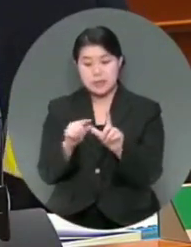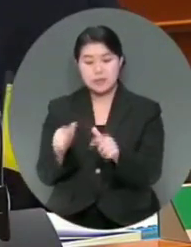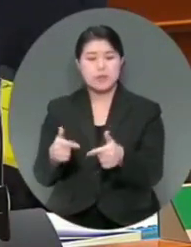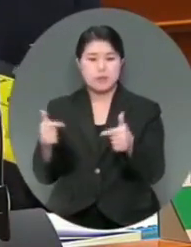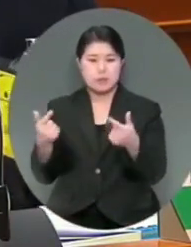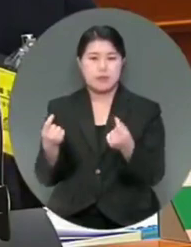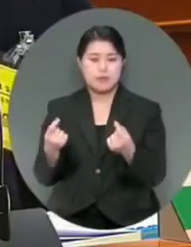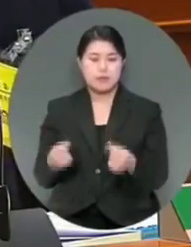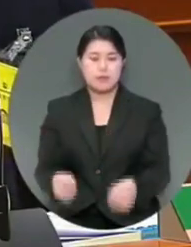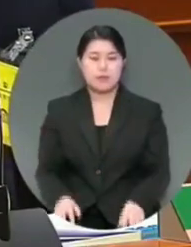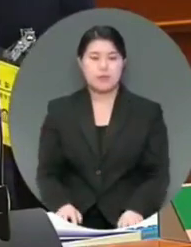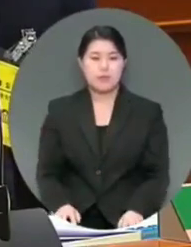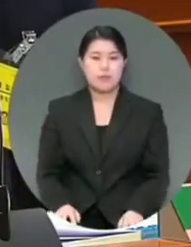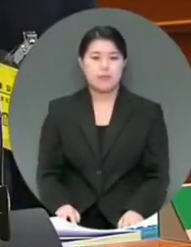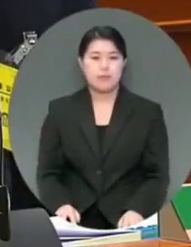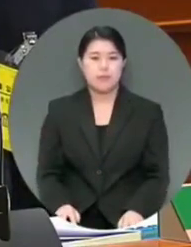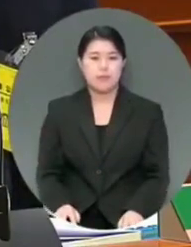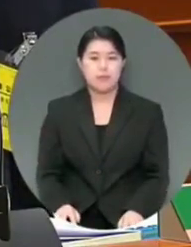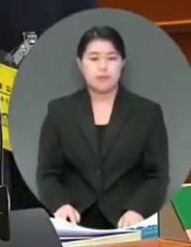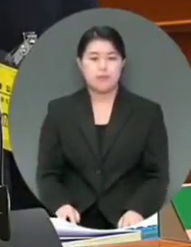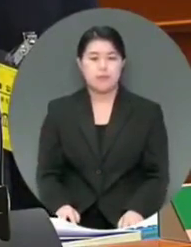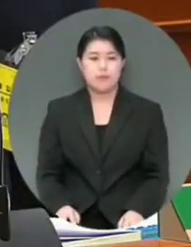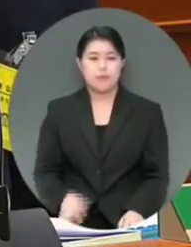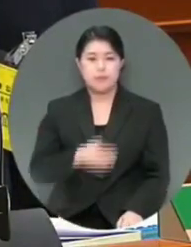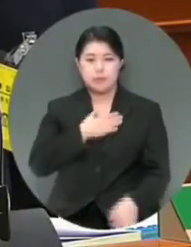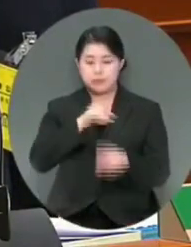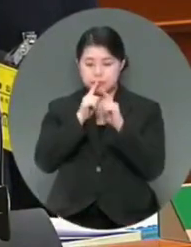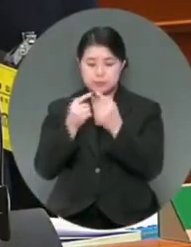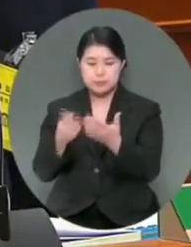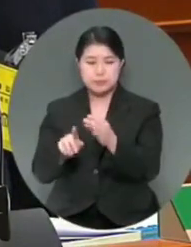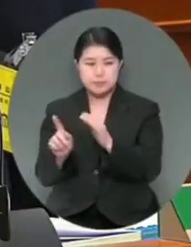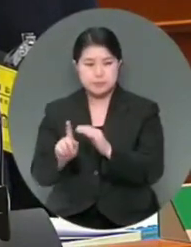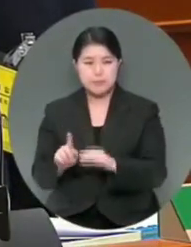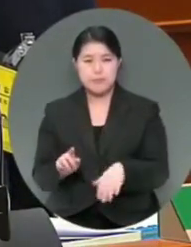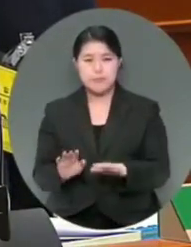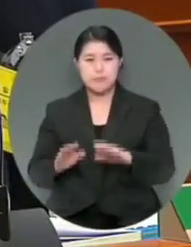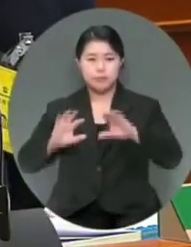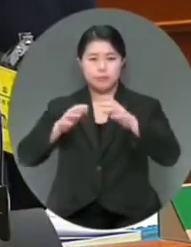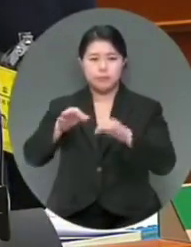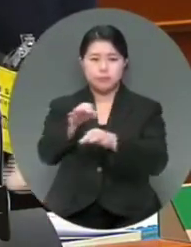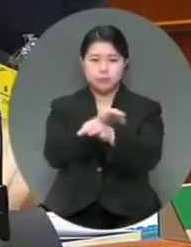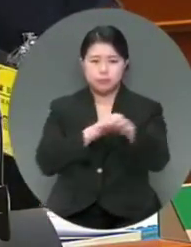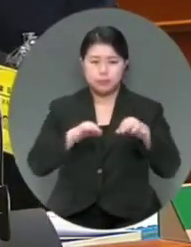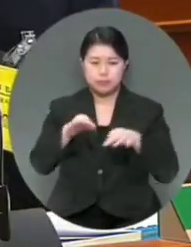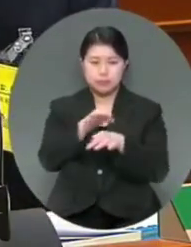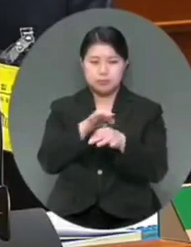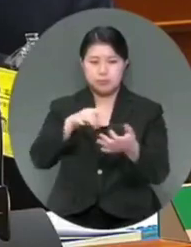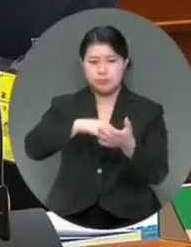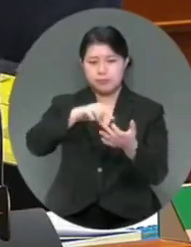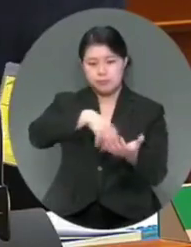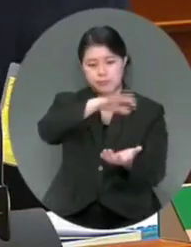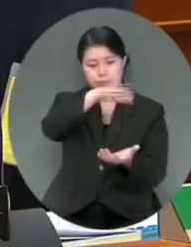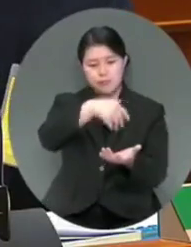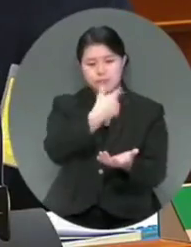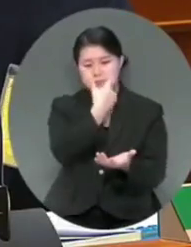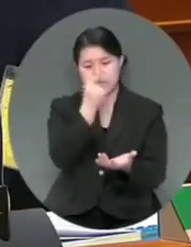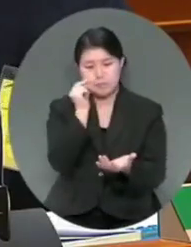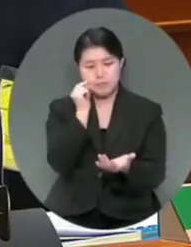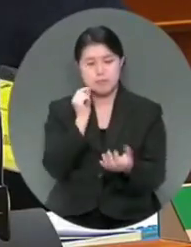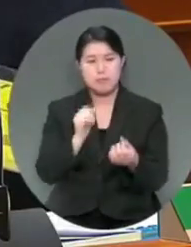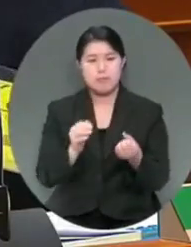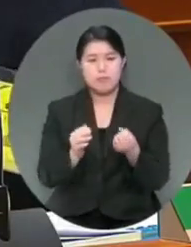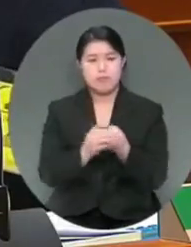편성을 했습니다. 제가 드리고 싶은 말씀은 국가 경제는 이 세수 결손으로